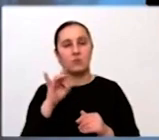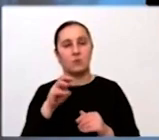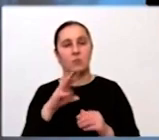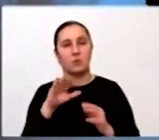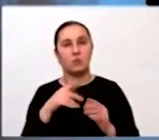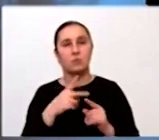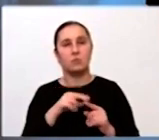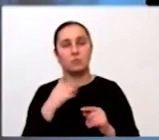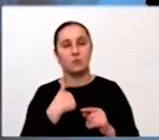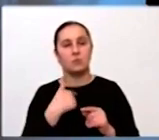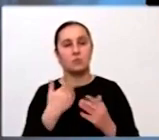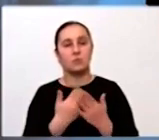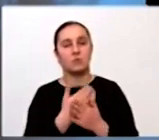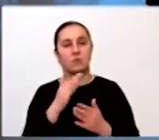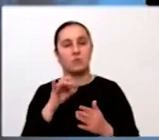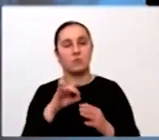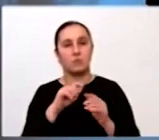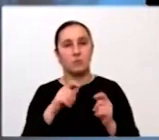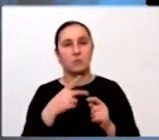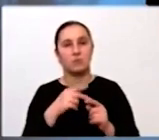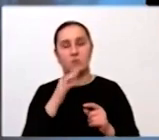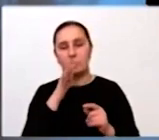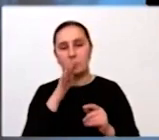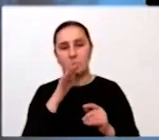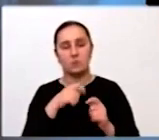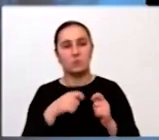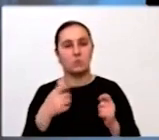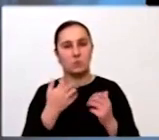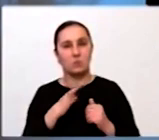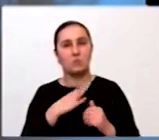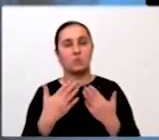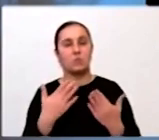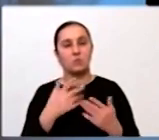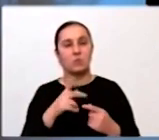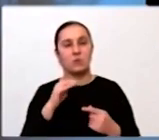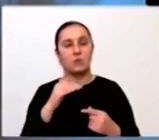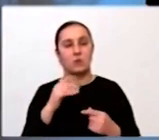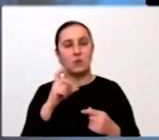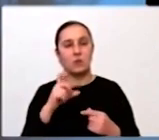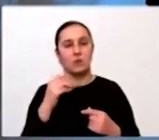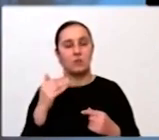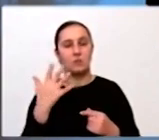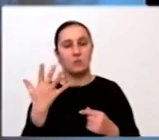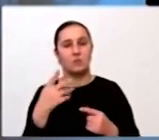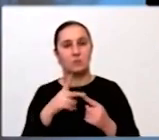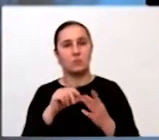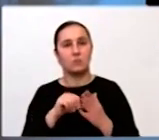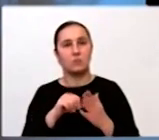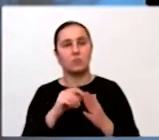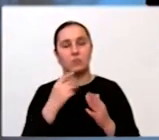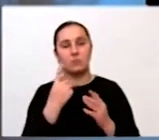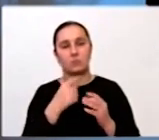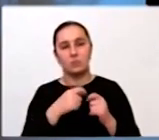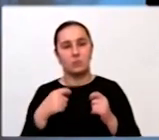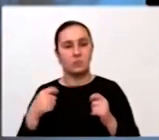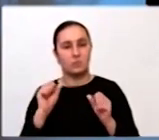orqali biz yangi frame yaratganimizda biz vaqtini cho'zib oldik bunu ya ki F5 tugmasi orqali o'zingiz birma-bir cho'zib chiqishingiz